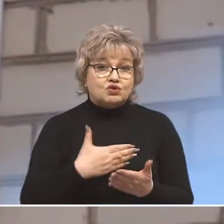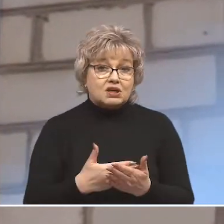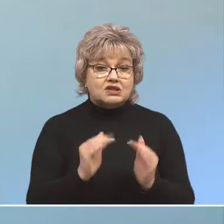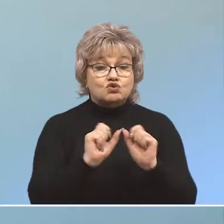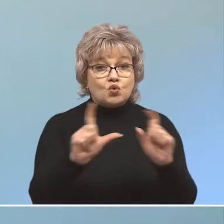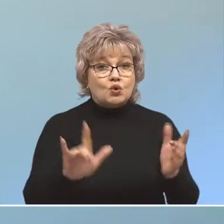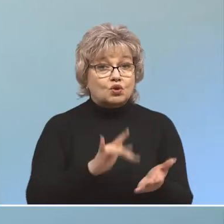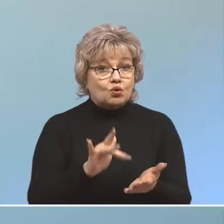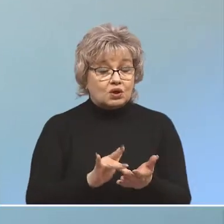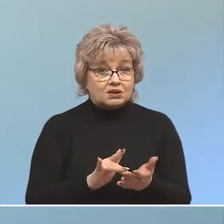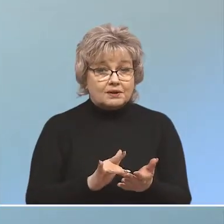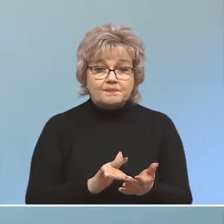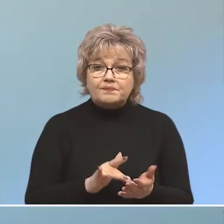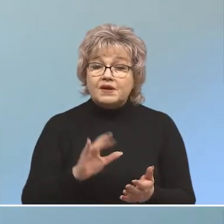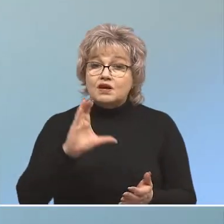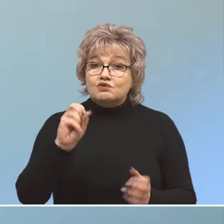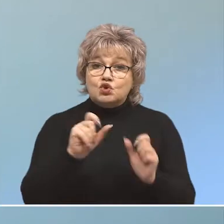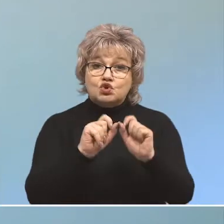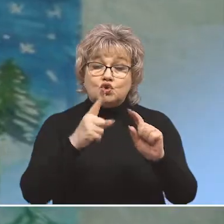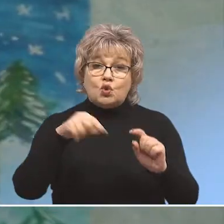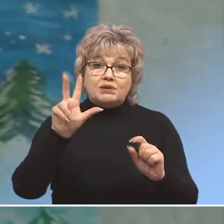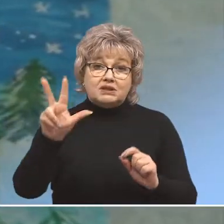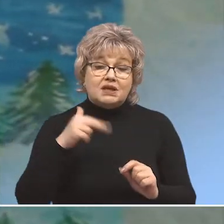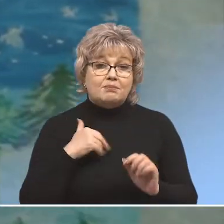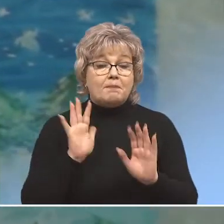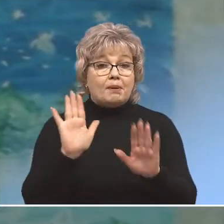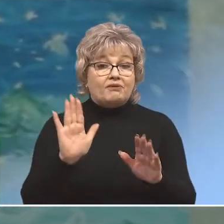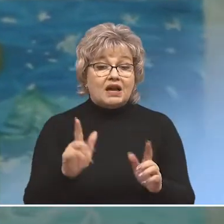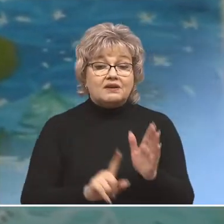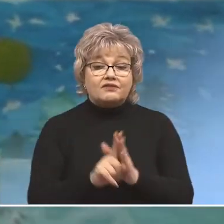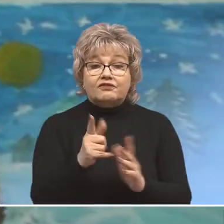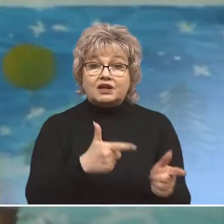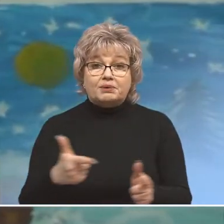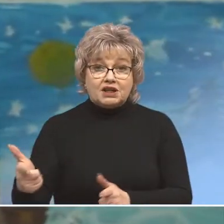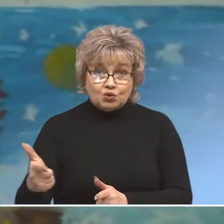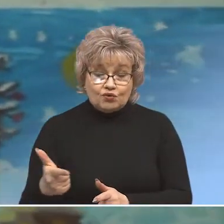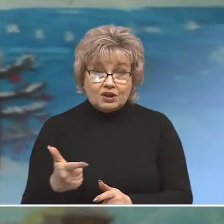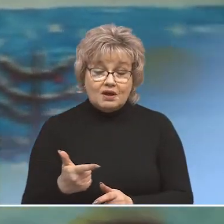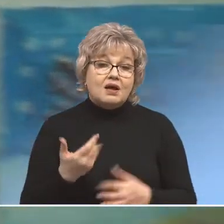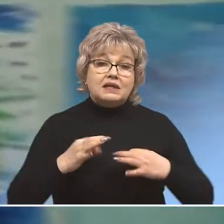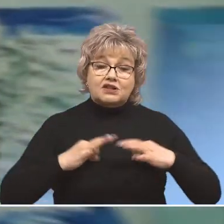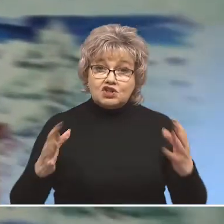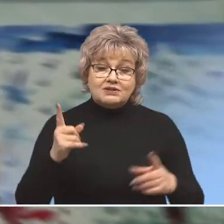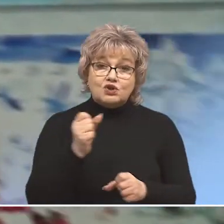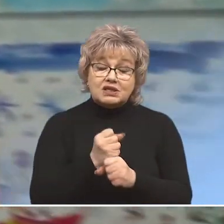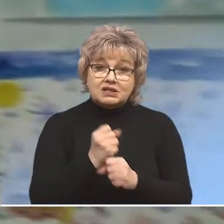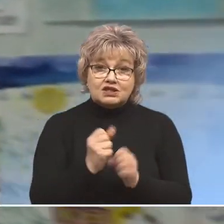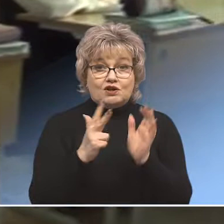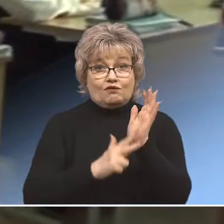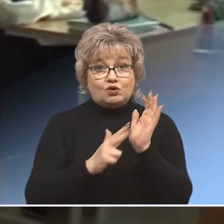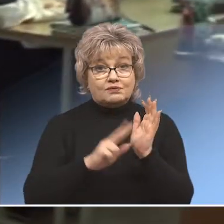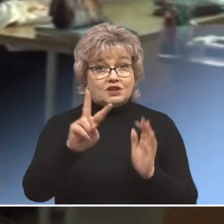активнейшее участие и школы города. В МБУ-СОШ номер 3 мы побывали в самый разгар подготовки к нему. В этом году торжество здесь